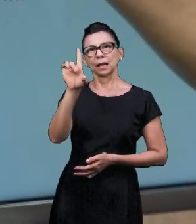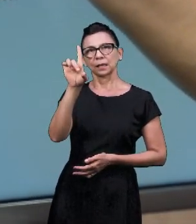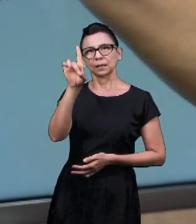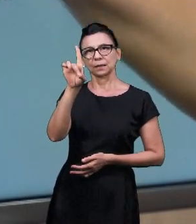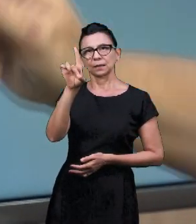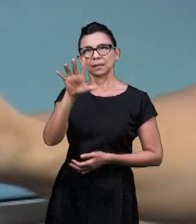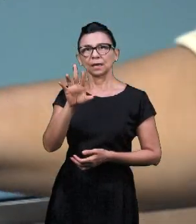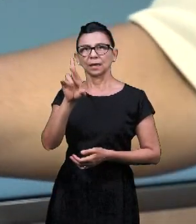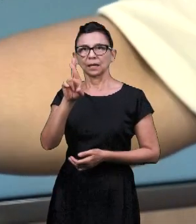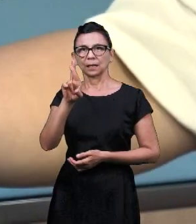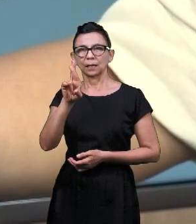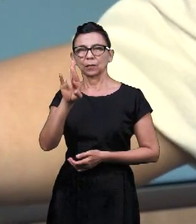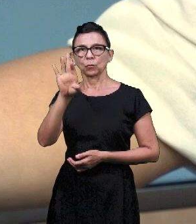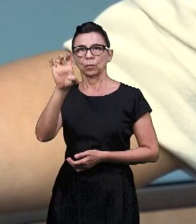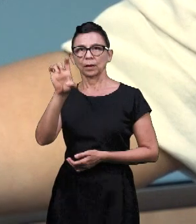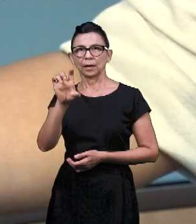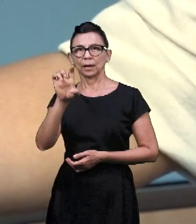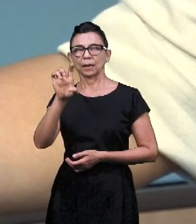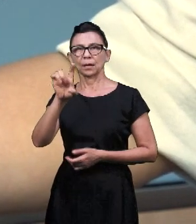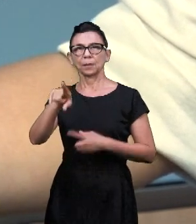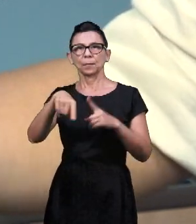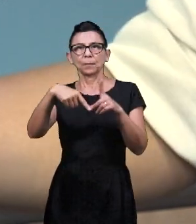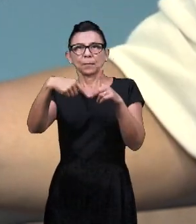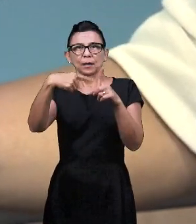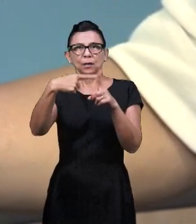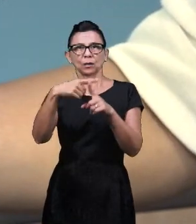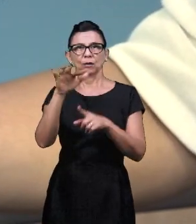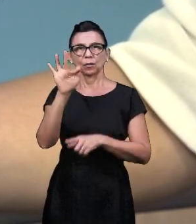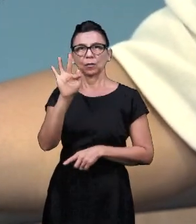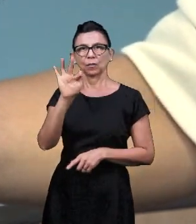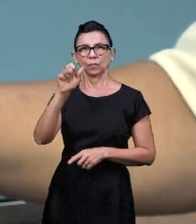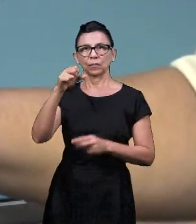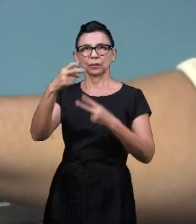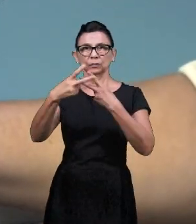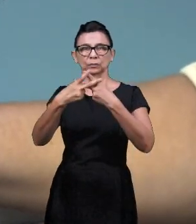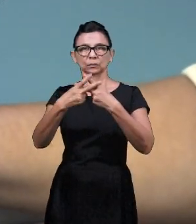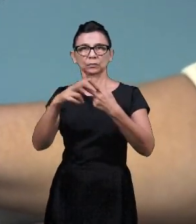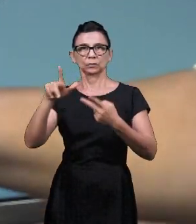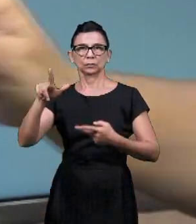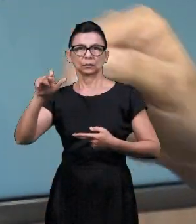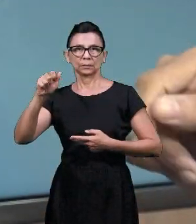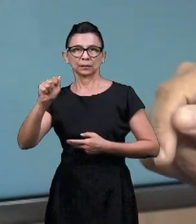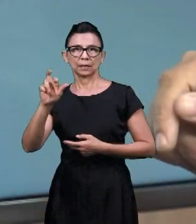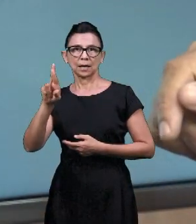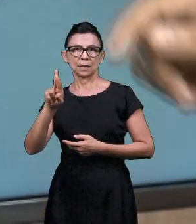majeur. Fa, dièse, La, Ré.